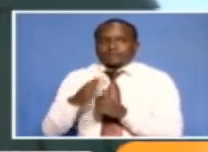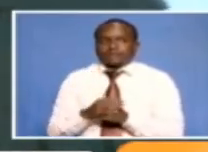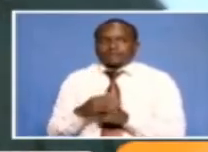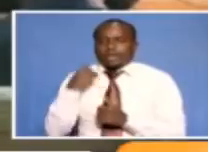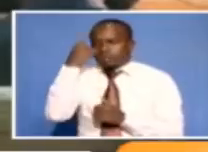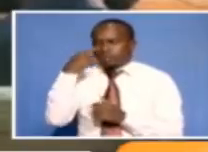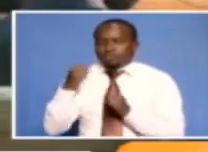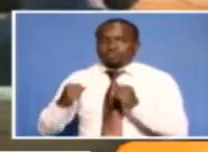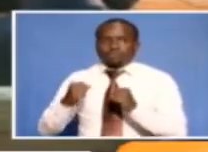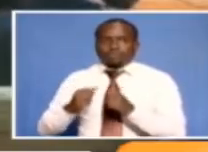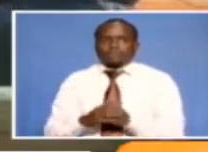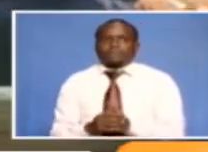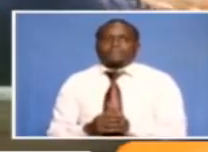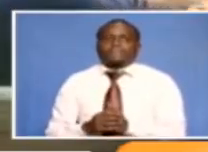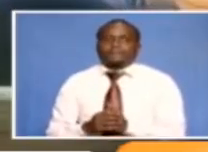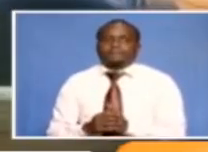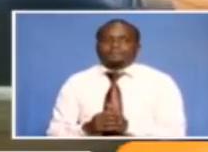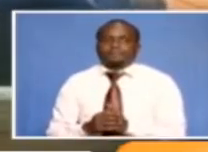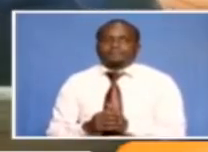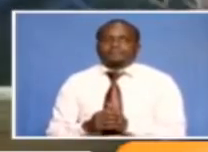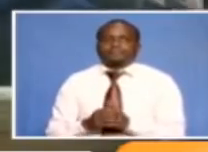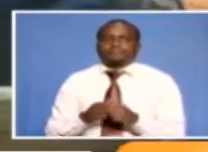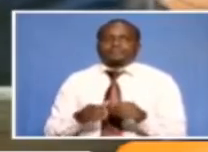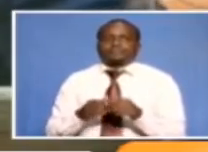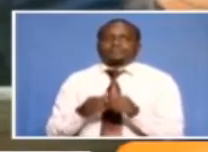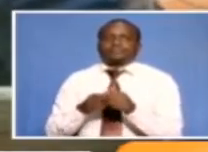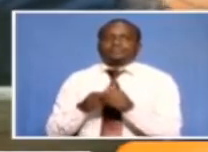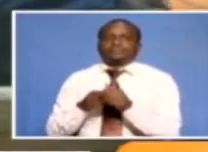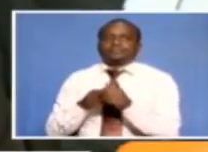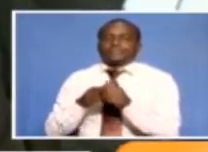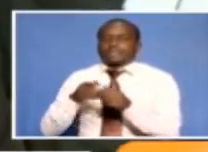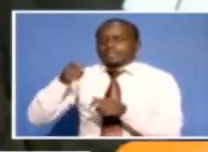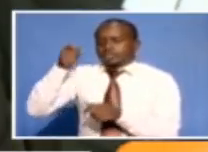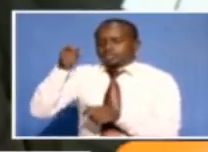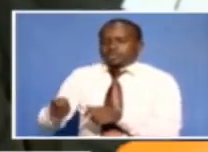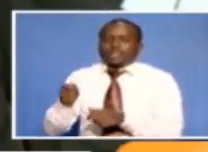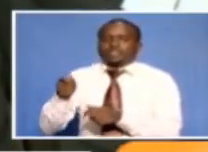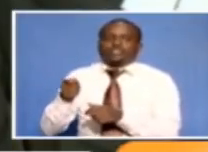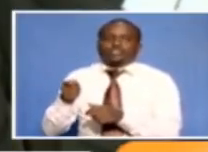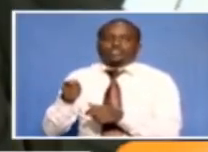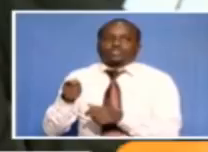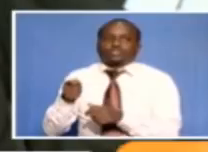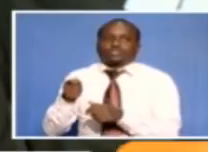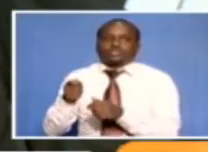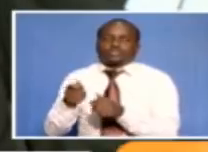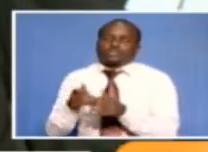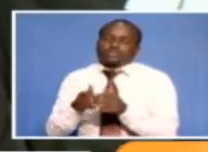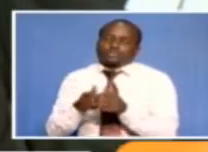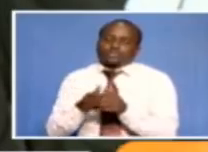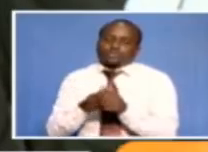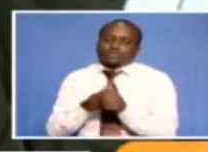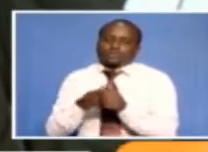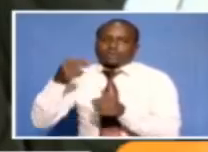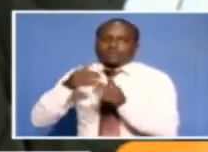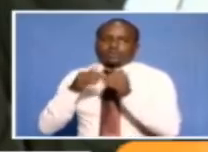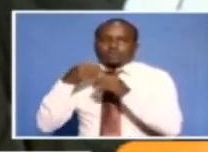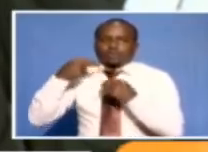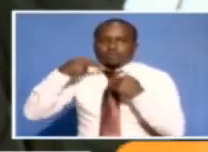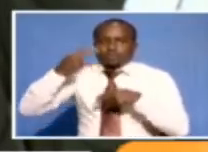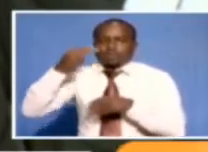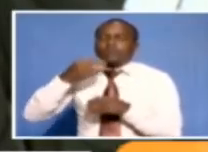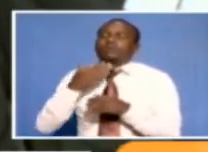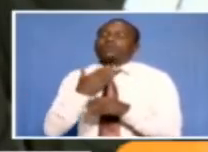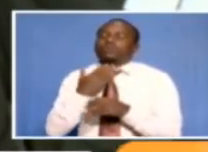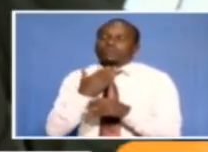ujasiri. Upande wa kiongozi na aliyekuwa jaji wa Mahakama Kuu Nicholas Ombija ukiwasilisha ombi la kumtaka Obado kuachiliwa kwa